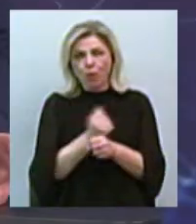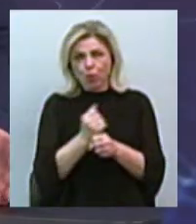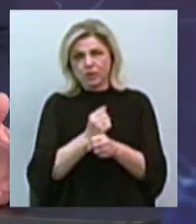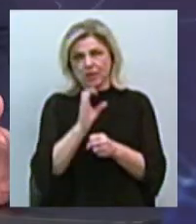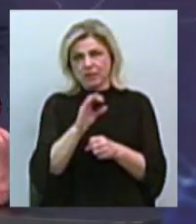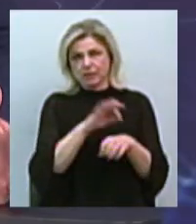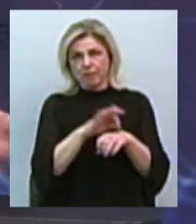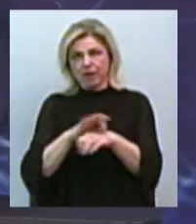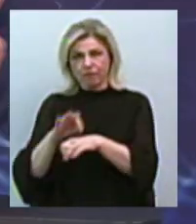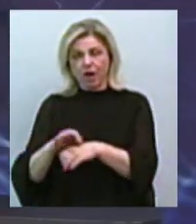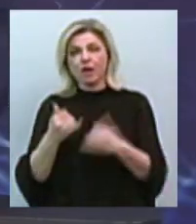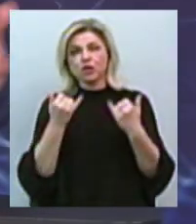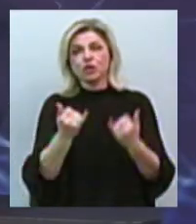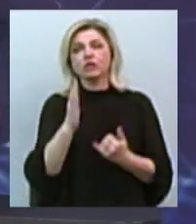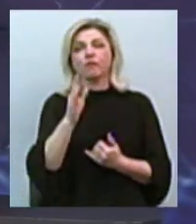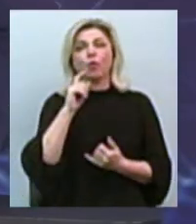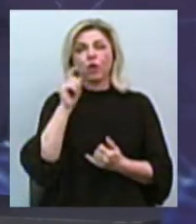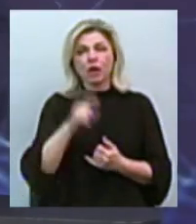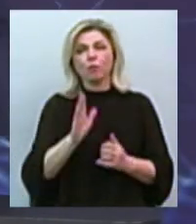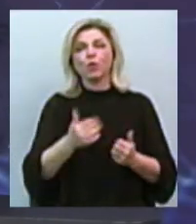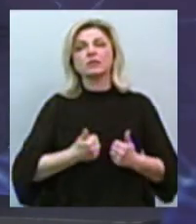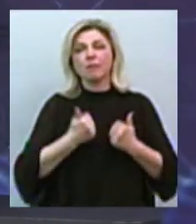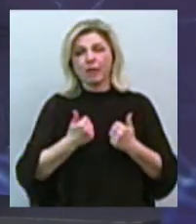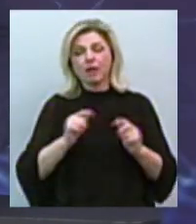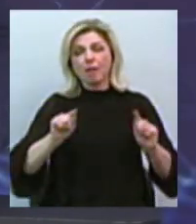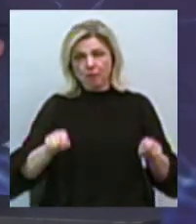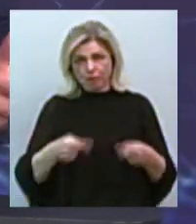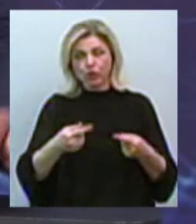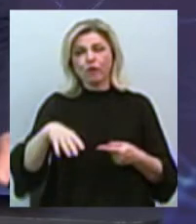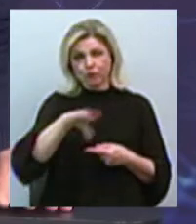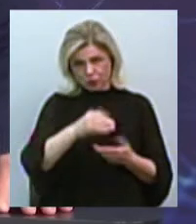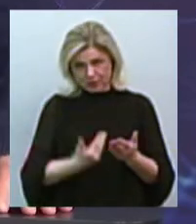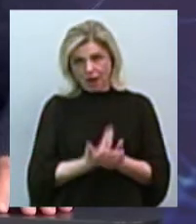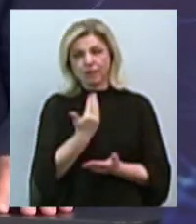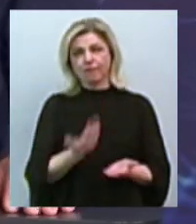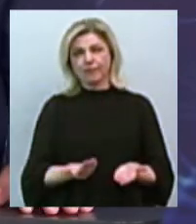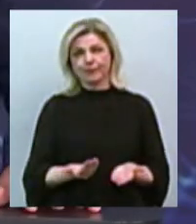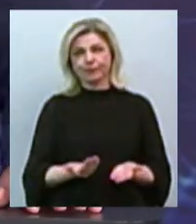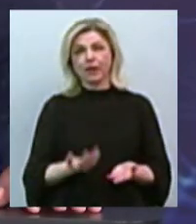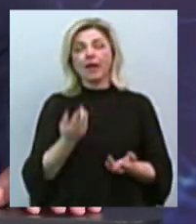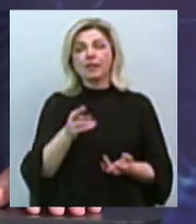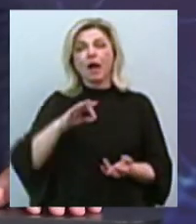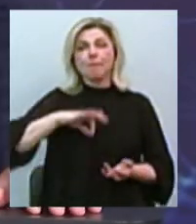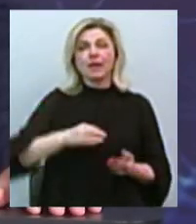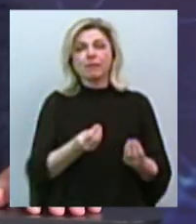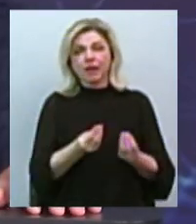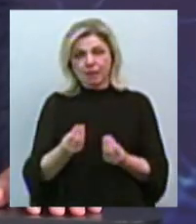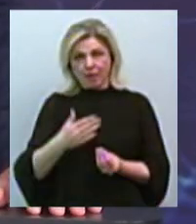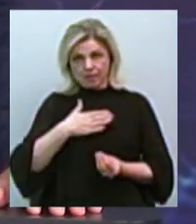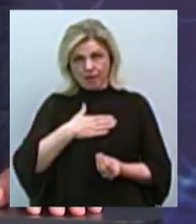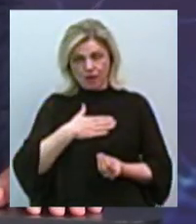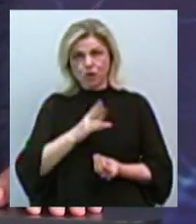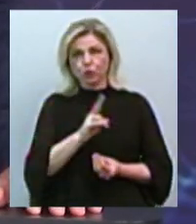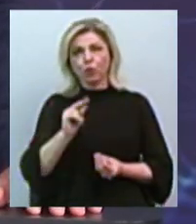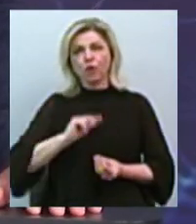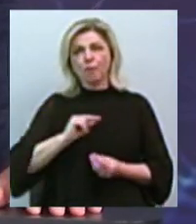заболеваниями. Сейчас в Украине все будут пытаться создавать заново. Поэтому я считаю, что для предпринимателей наших, которые вот работают на